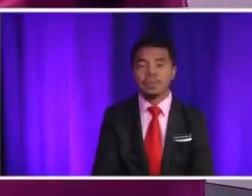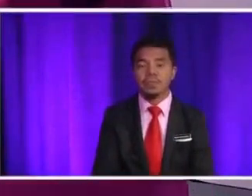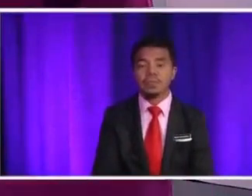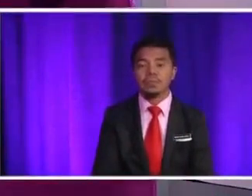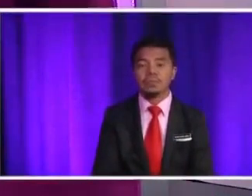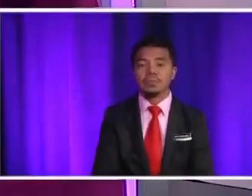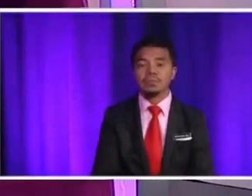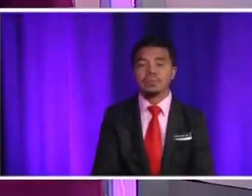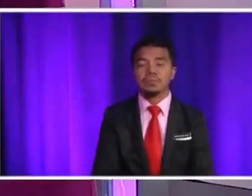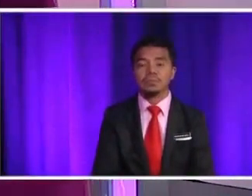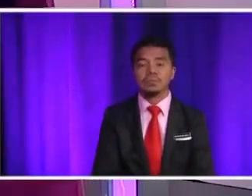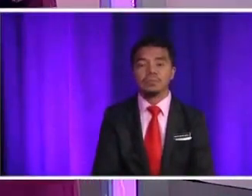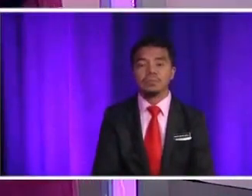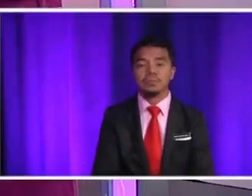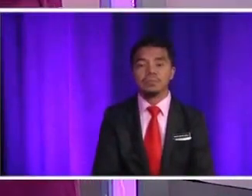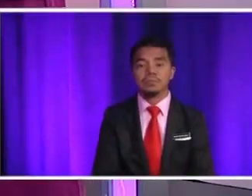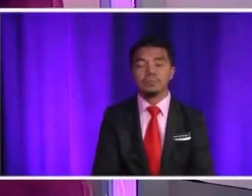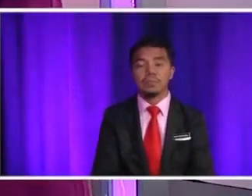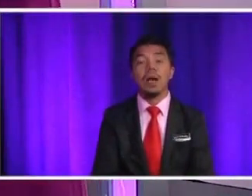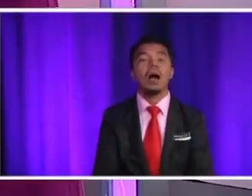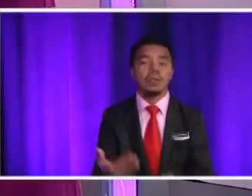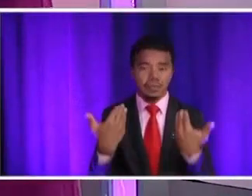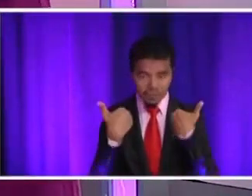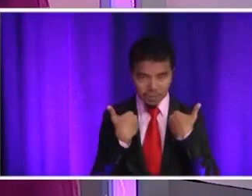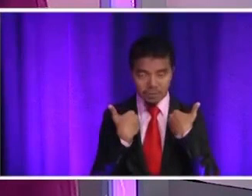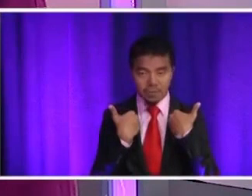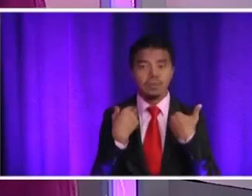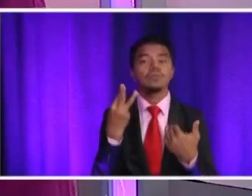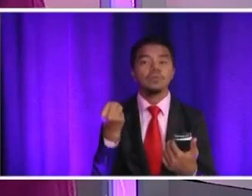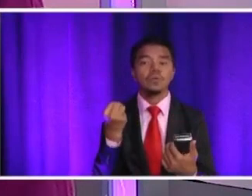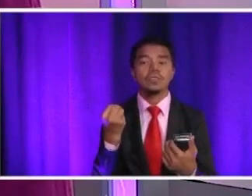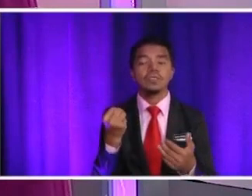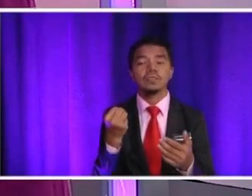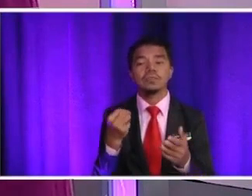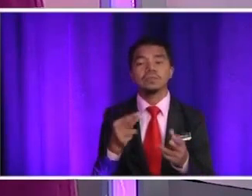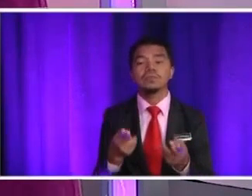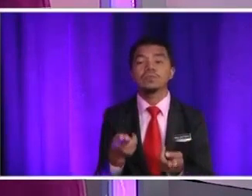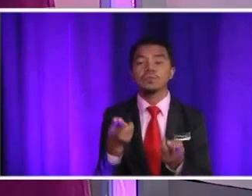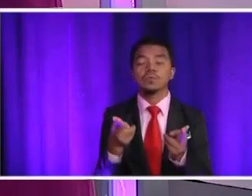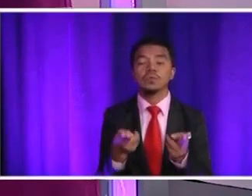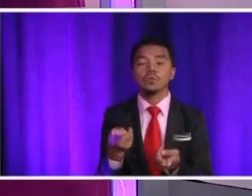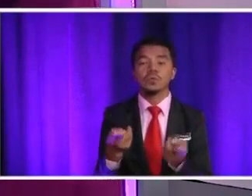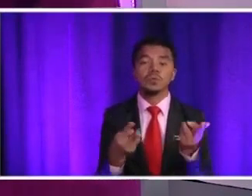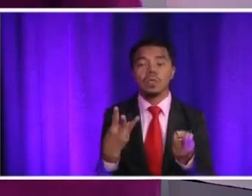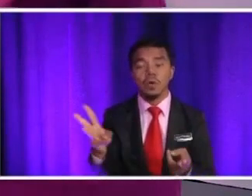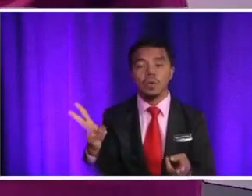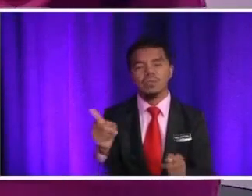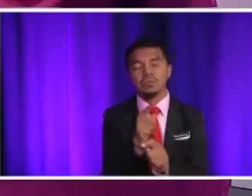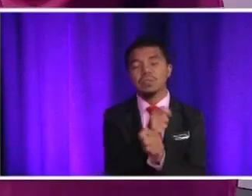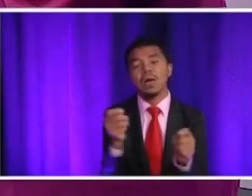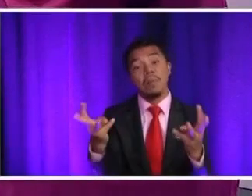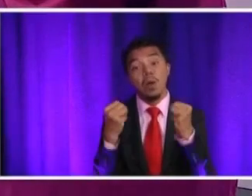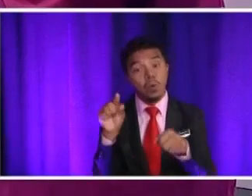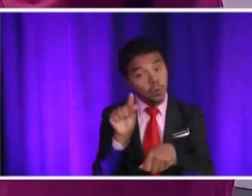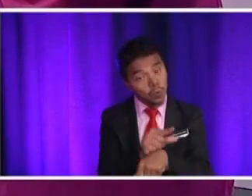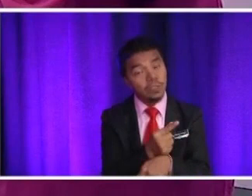Mungkin ada usahawan kita yang tak nak pakai media sosial. Jadi tempat yang dijual tu, produk yang hendak dijual tu mestilah di